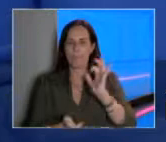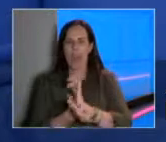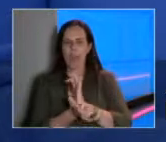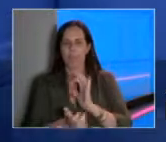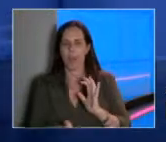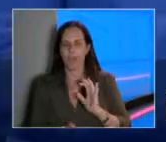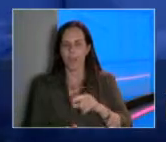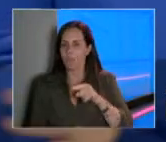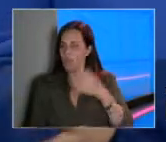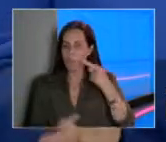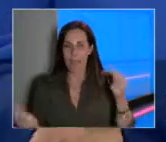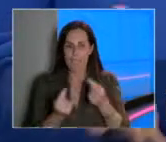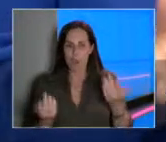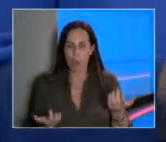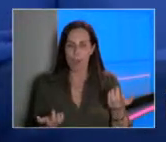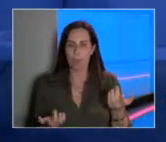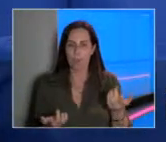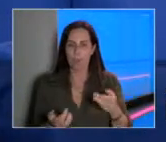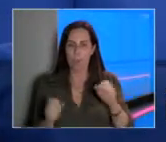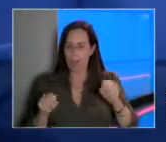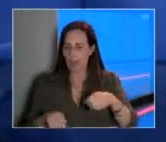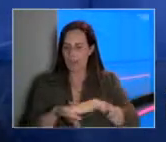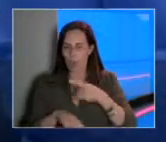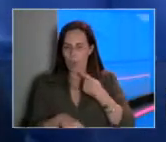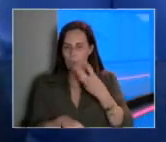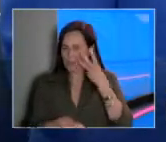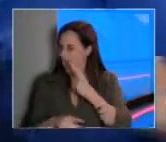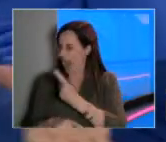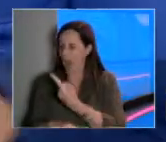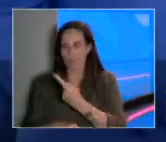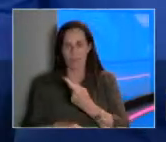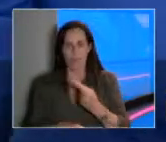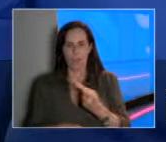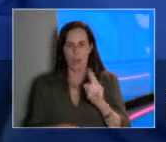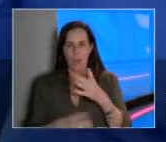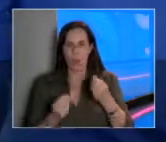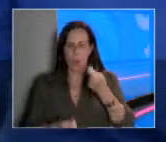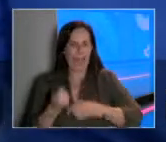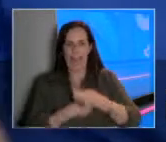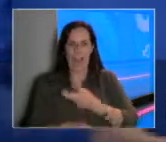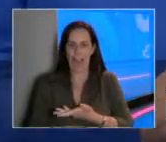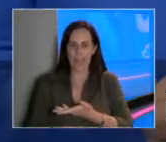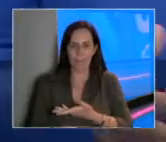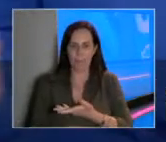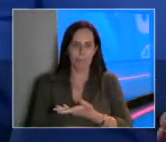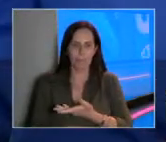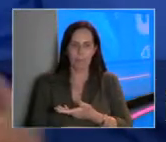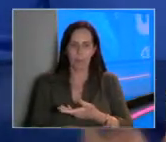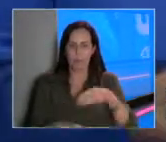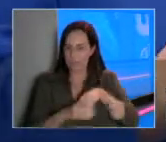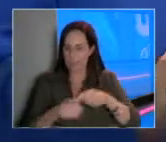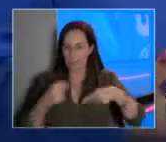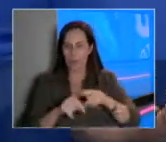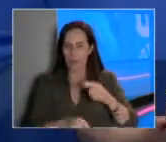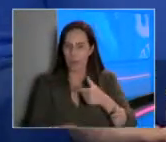ההלוואה, ושם היה ויכוח כי בעלי מקצוע מדברים בשפה אחת, ומה לעשות, לא הרבה כלכלנים יושבים בוועדה.